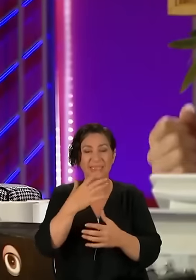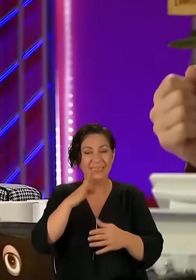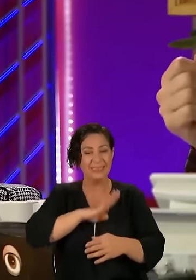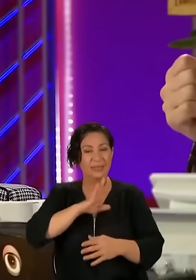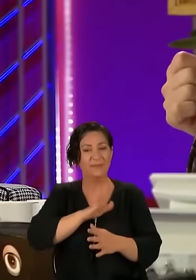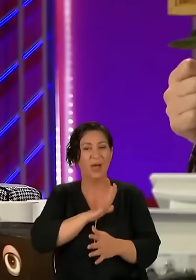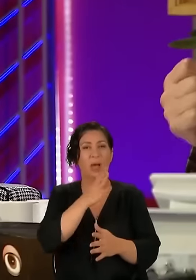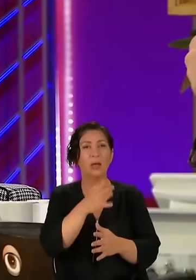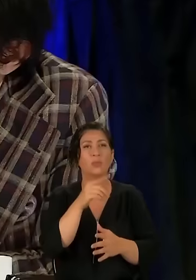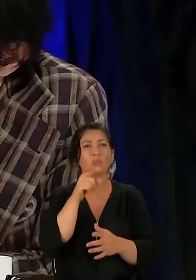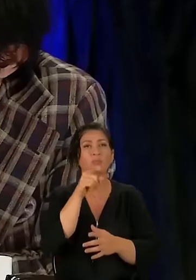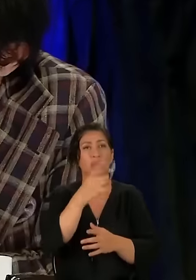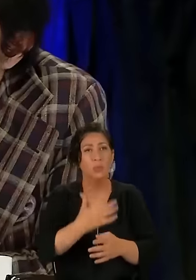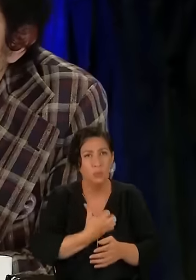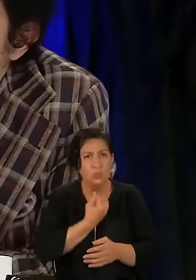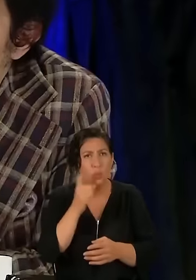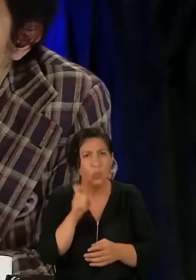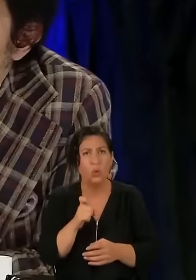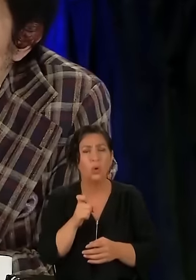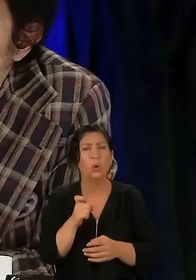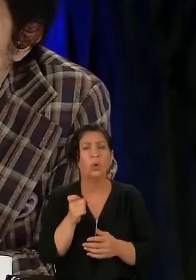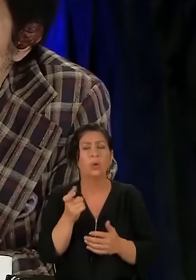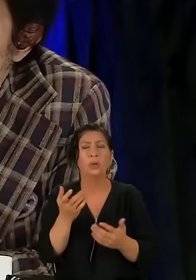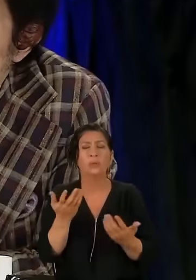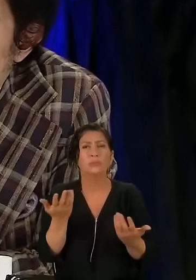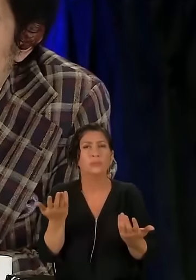derttesin. Yani bu seni üzüyor mu?